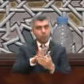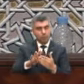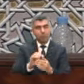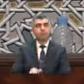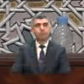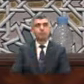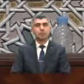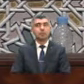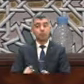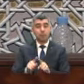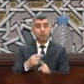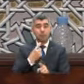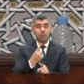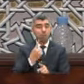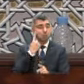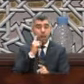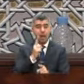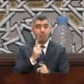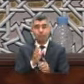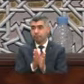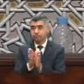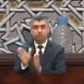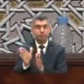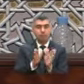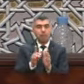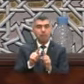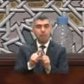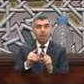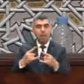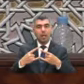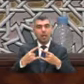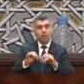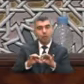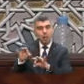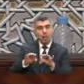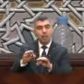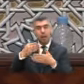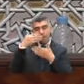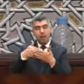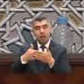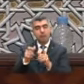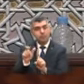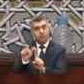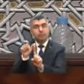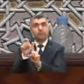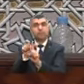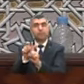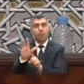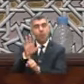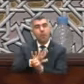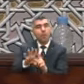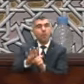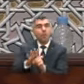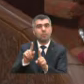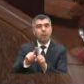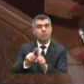لدينا بوصله في التحليل وبوصله ايضا في التفاعل مع كل الاجراءات اللي كديرها بلادنا من اجل حمايه المكتسب الوطني